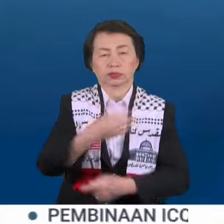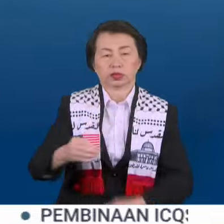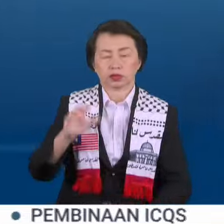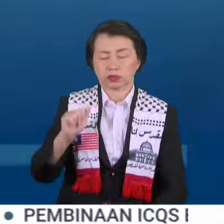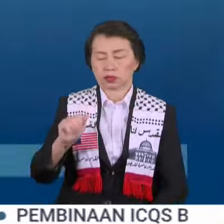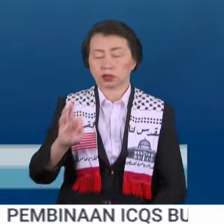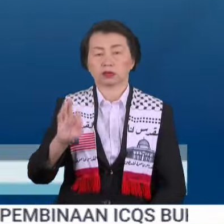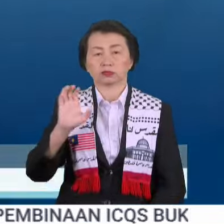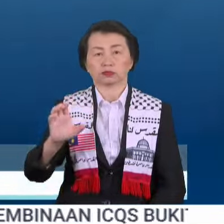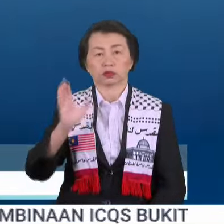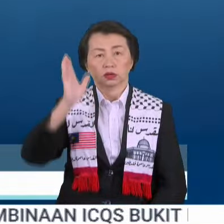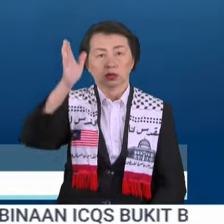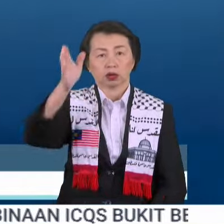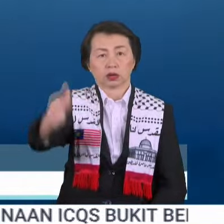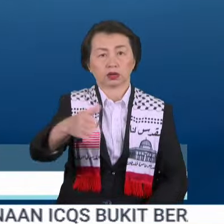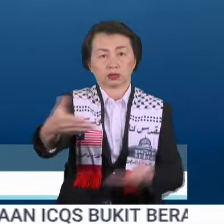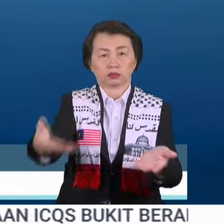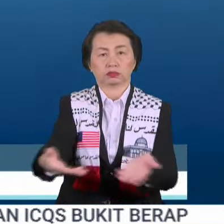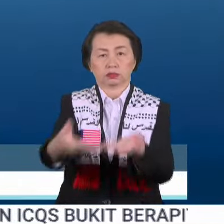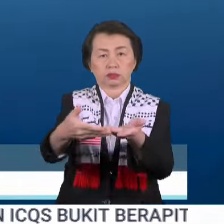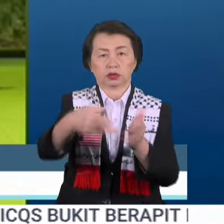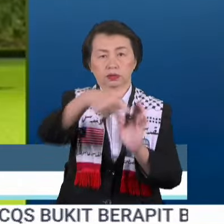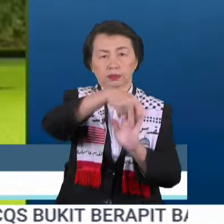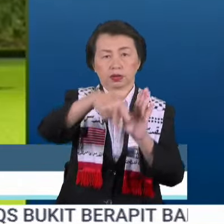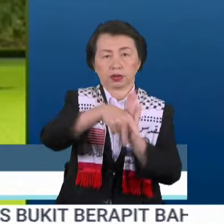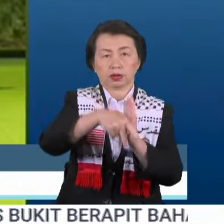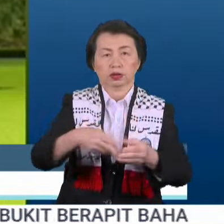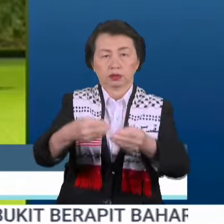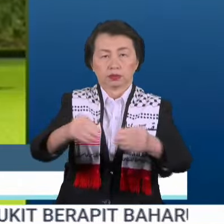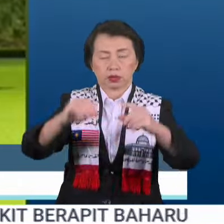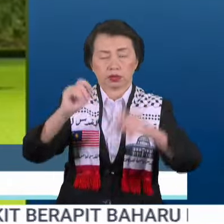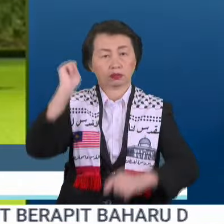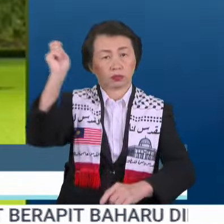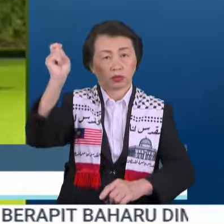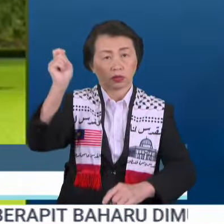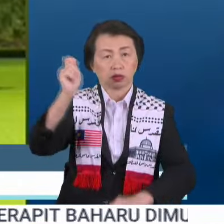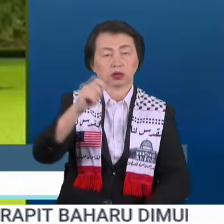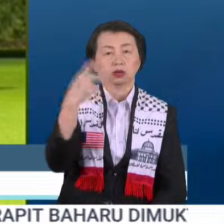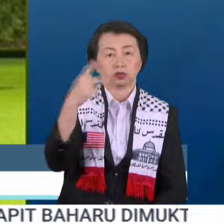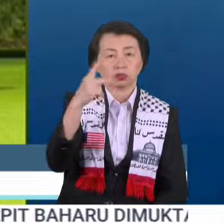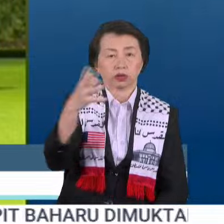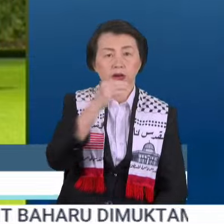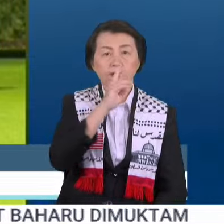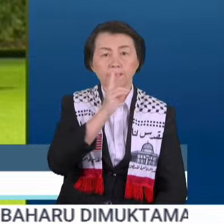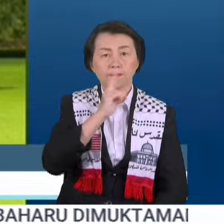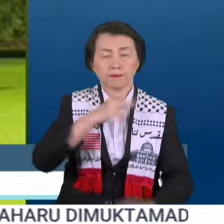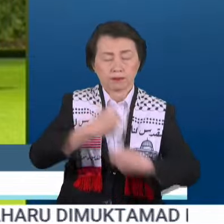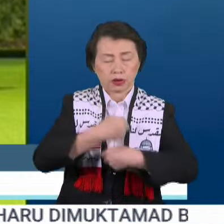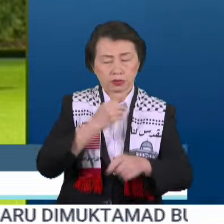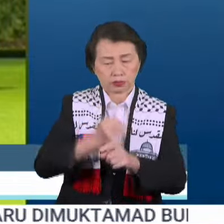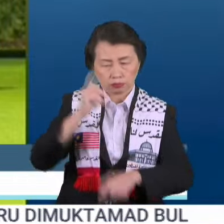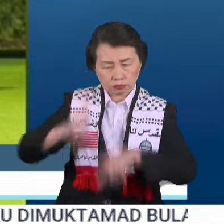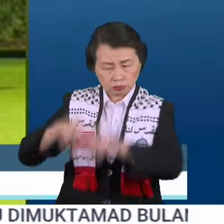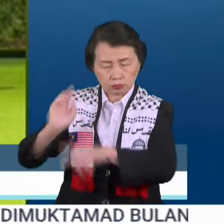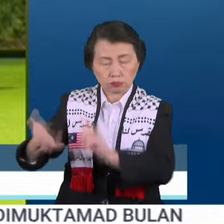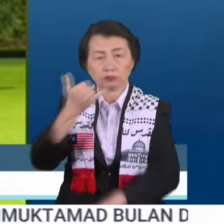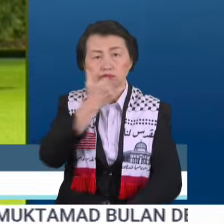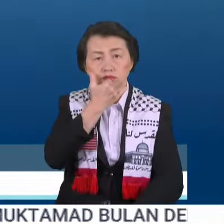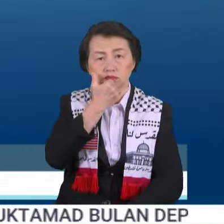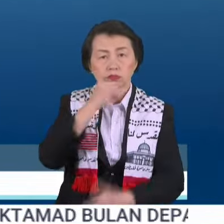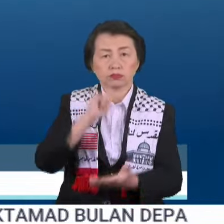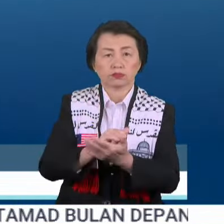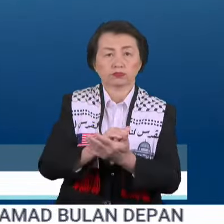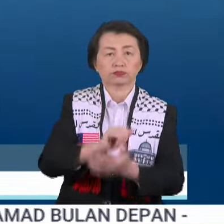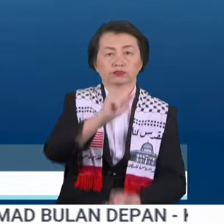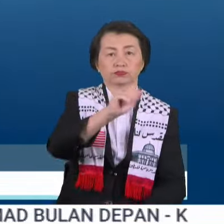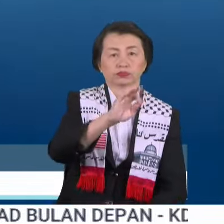AFC akan memperkenalkan peraturan untuk memberikan kad kuning dan merah atas pelbagai bentuk salah laku. Saingan AFC